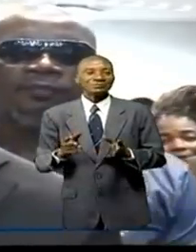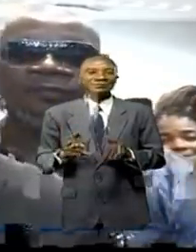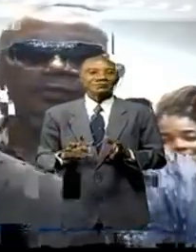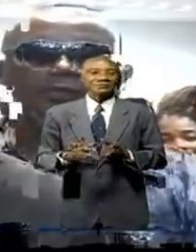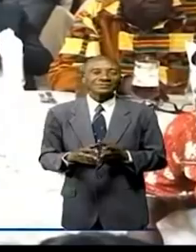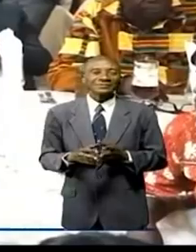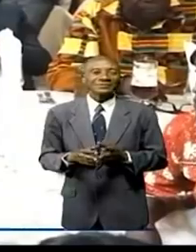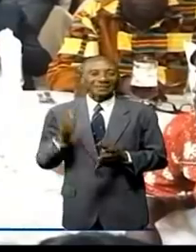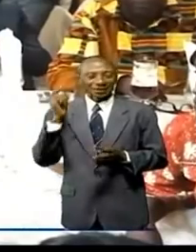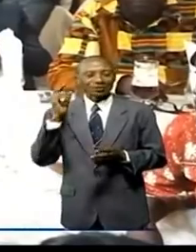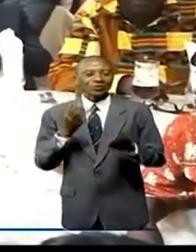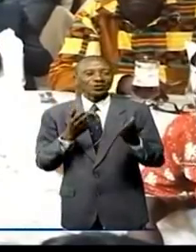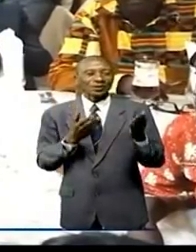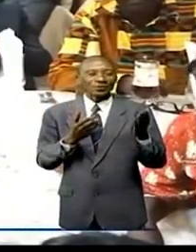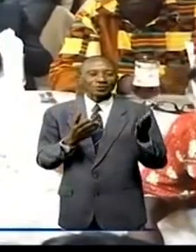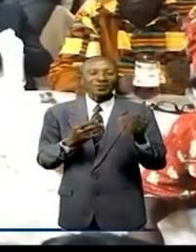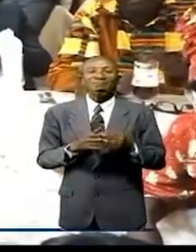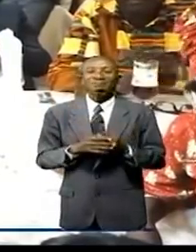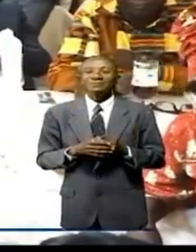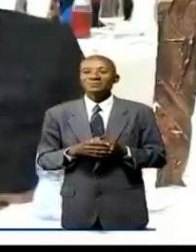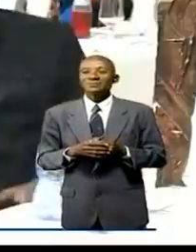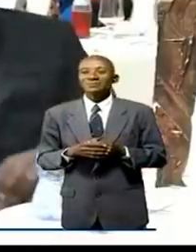à un travail professionnel.